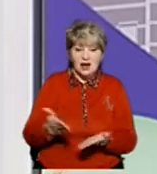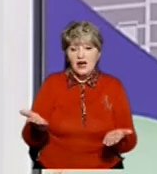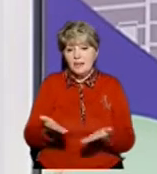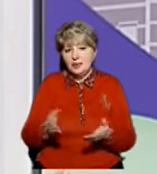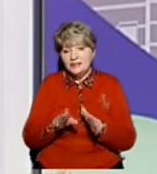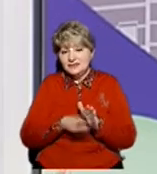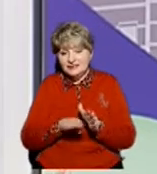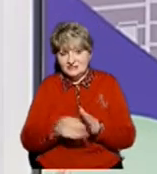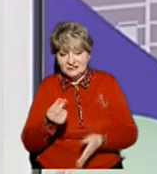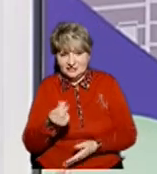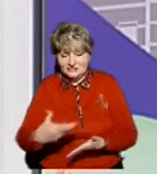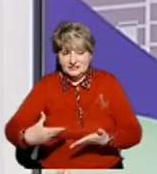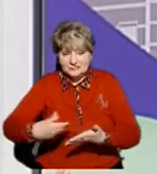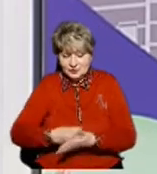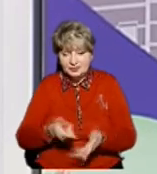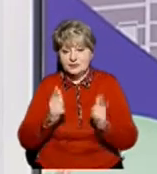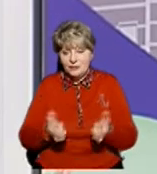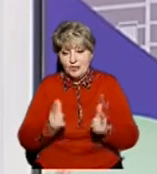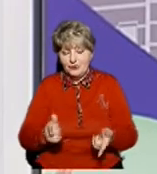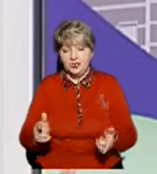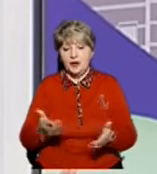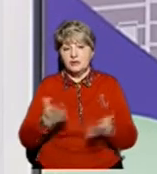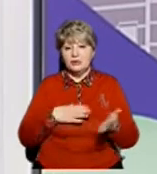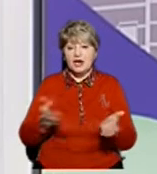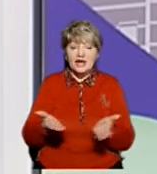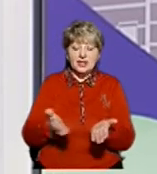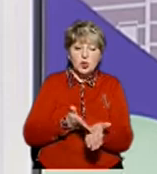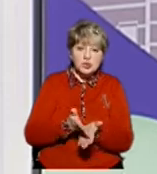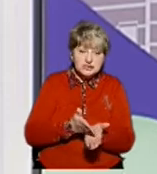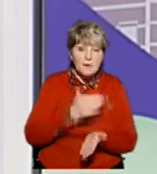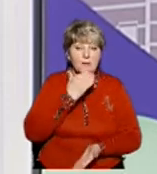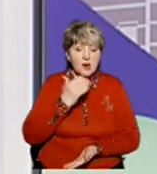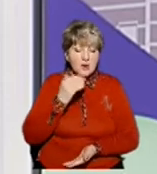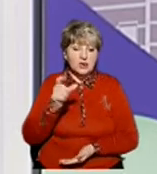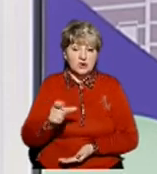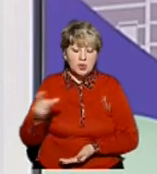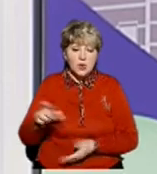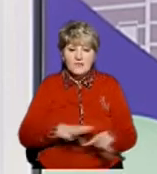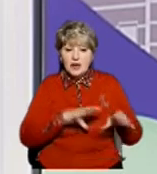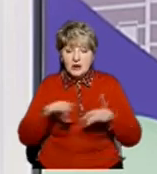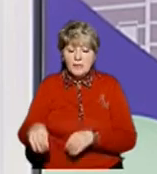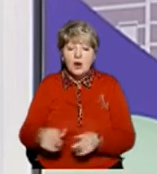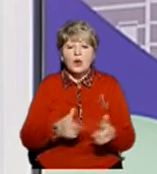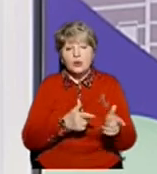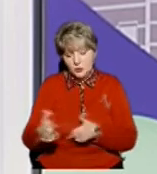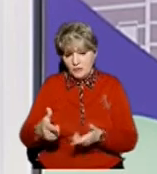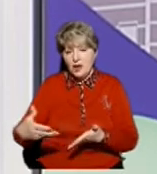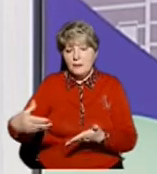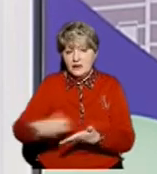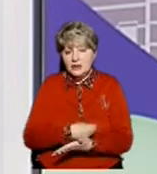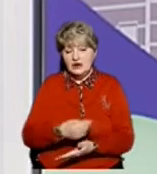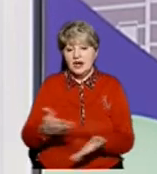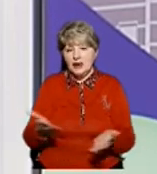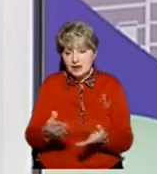символічну суму, можливо, за комунальні послуги, хоча багато людей внутрішньо переміщених готові сплачувати